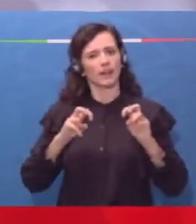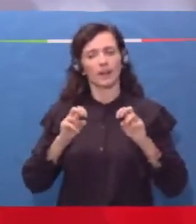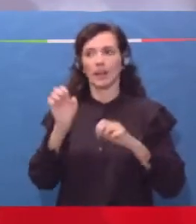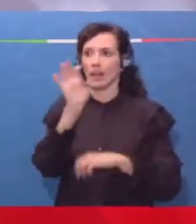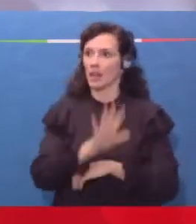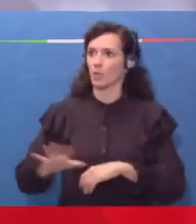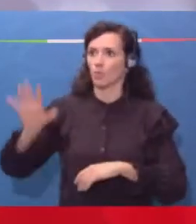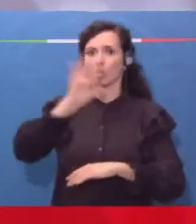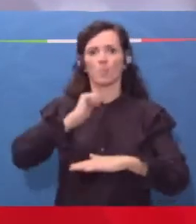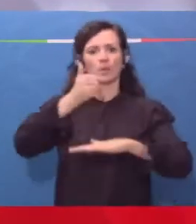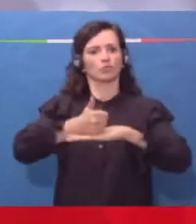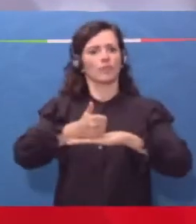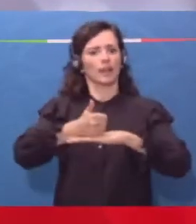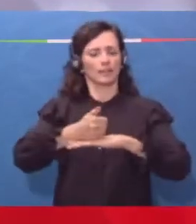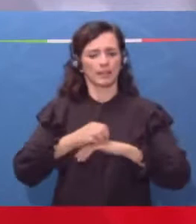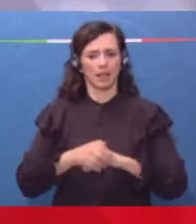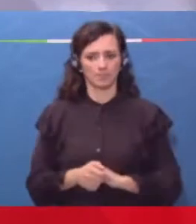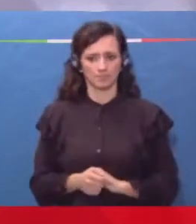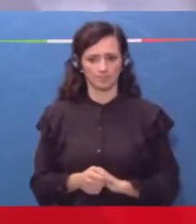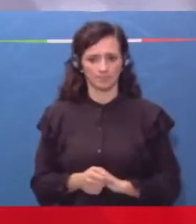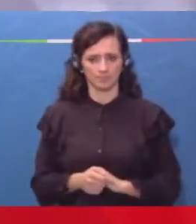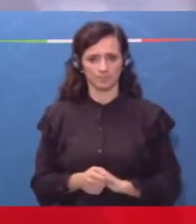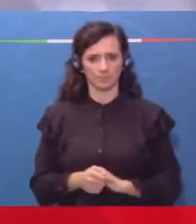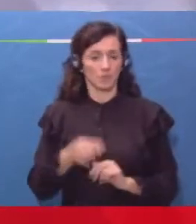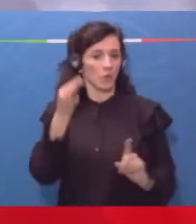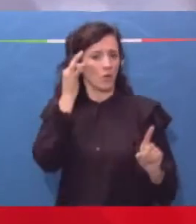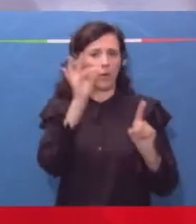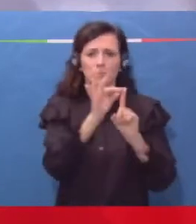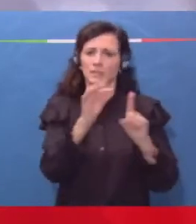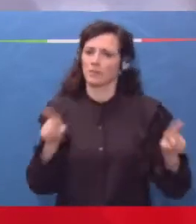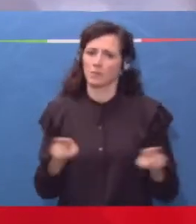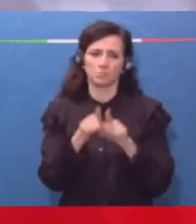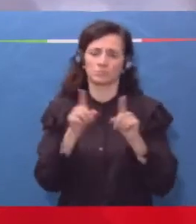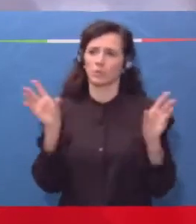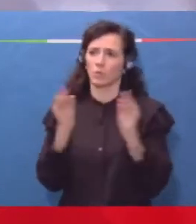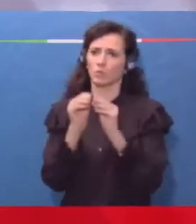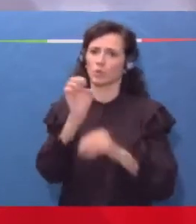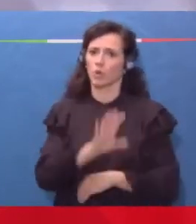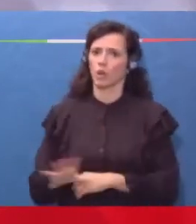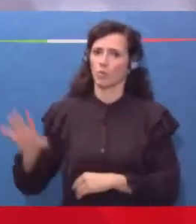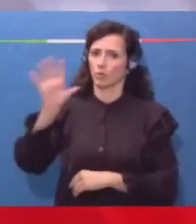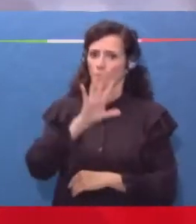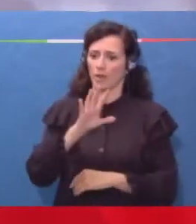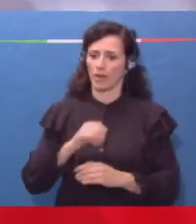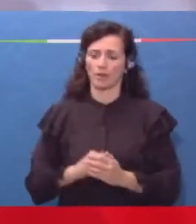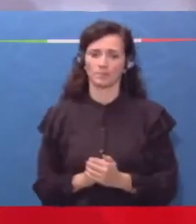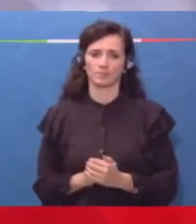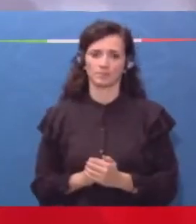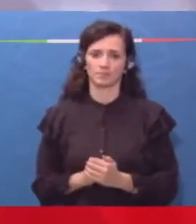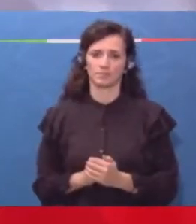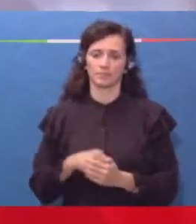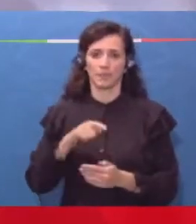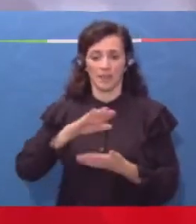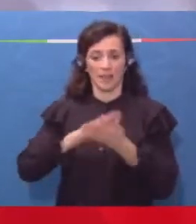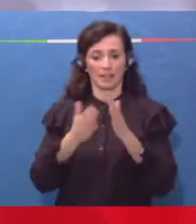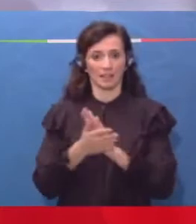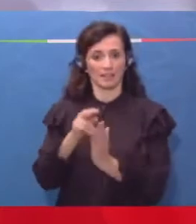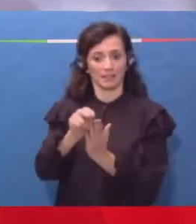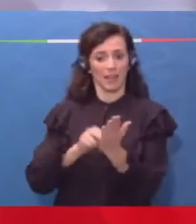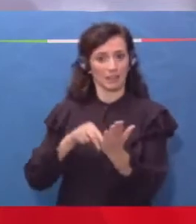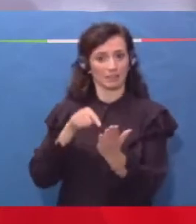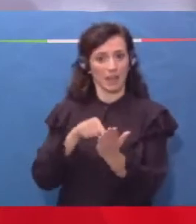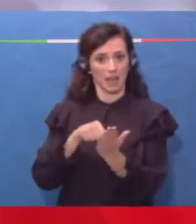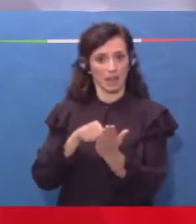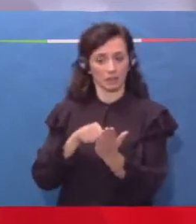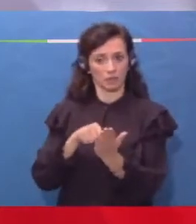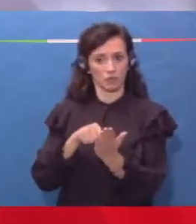europea. E sono gli stessi obiettivi dell'Unione Europea. Quello che questo trattato permette a noi di fare